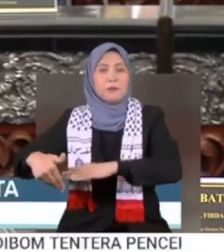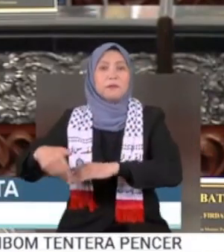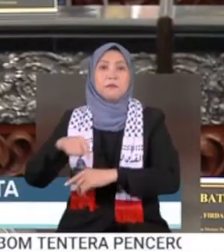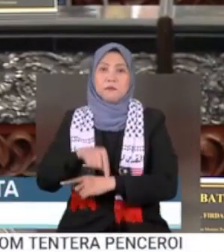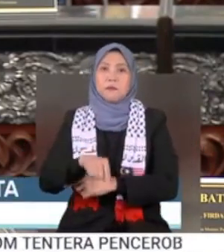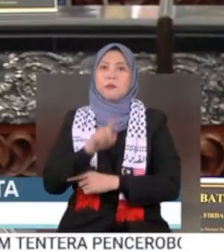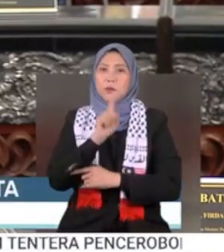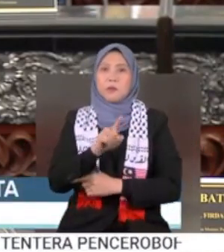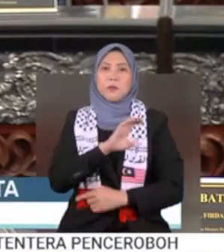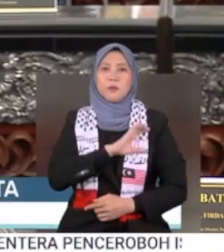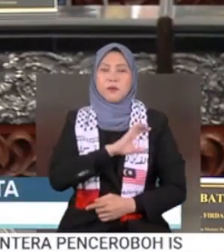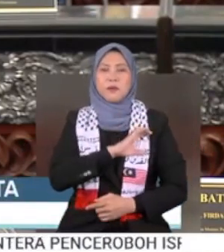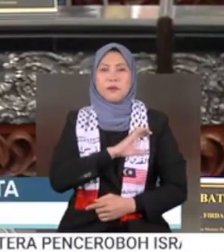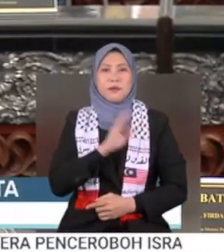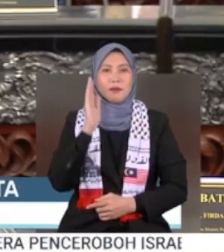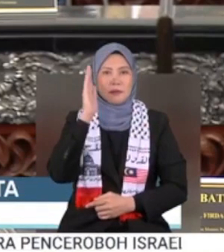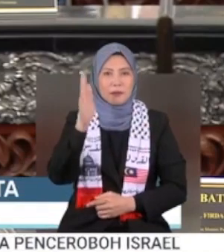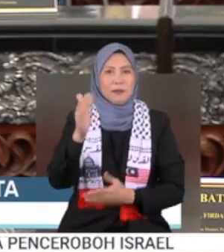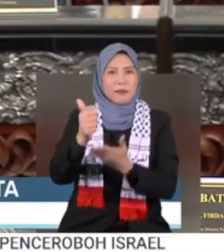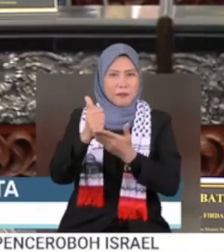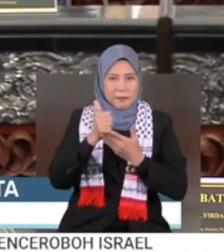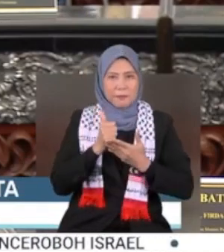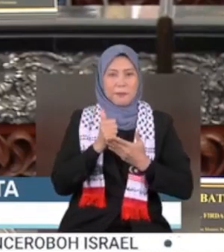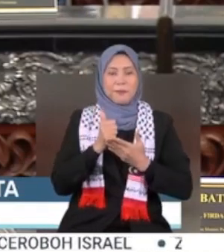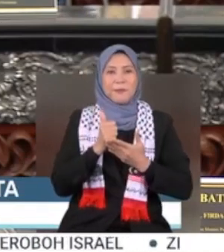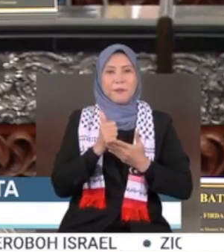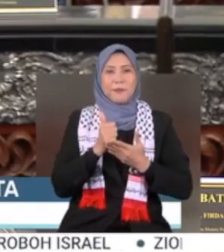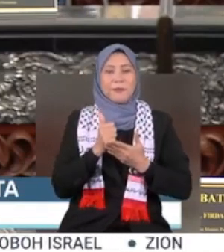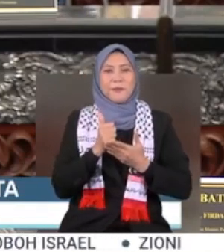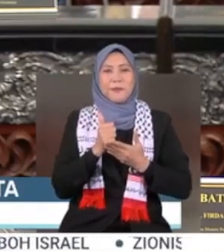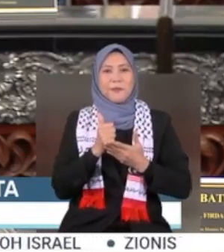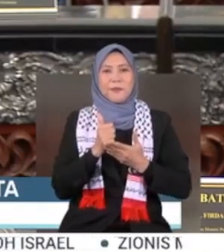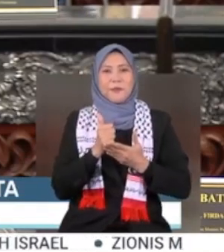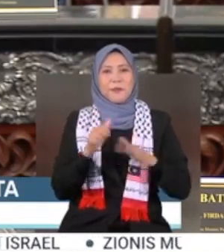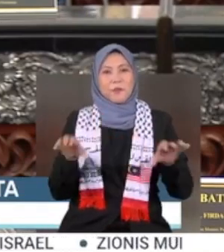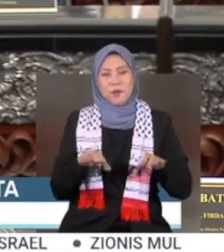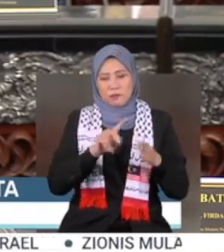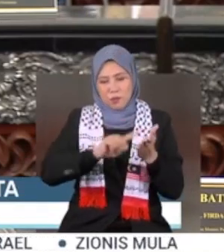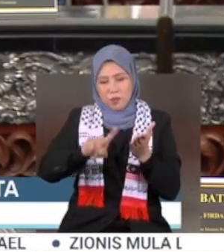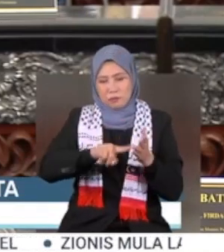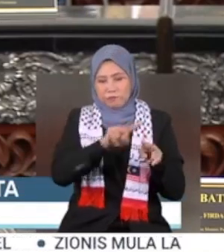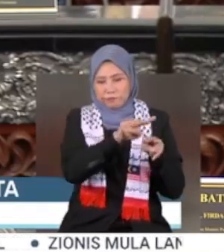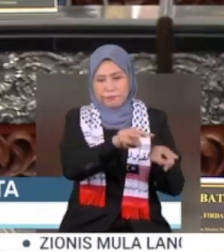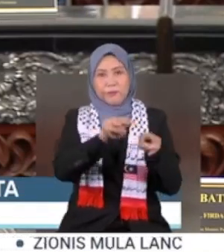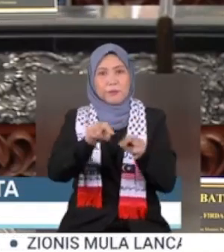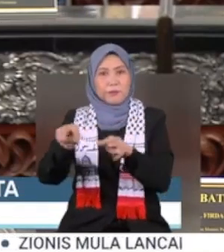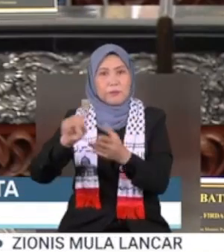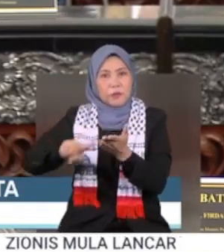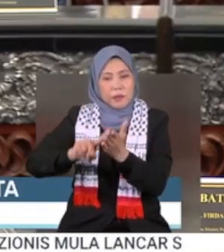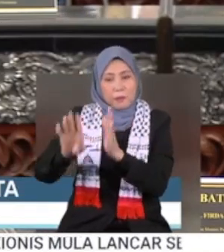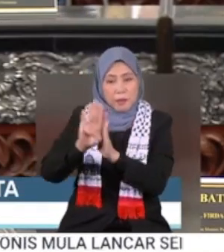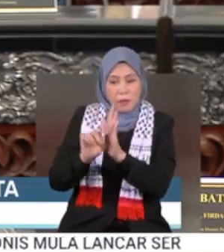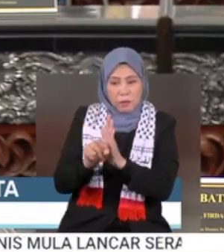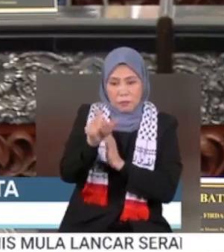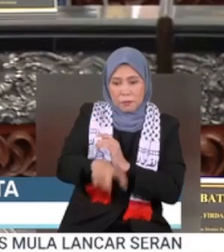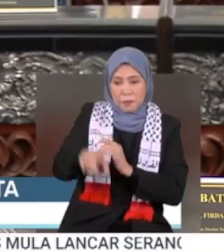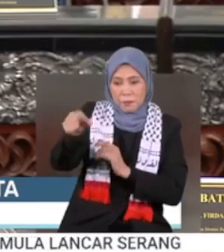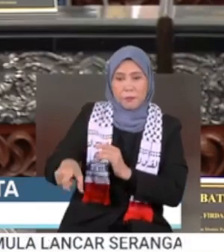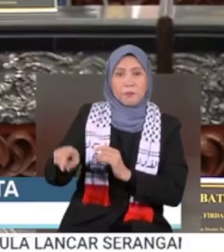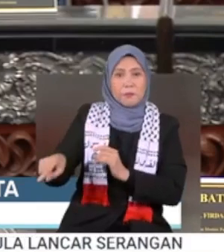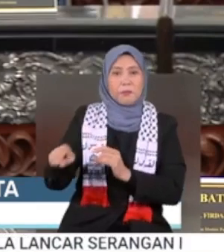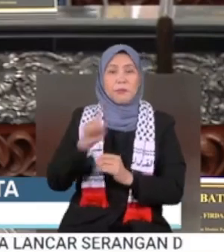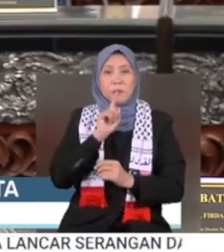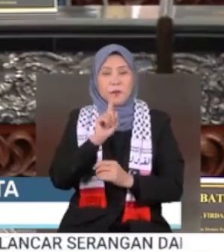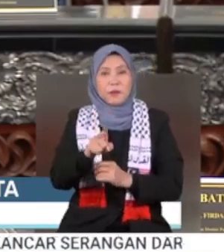memang pdrm sentiasa akanlah membantu kita untuklah membuat the background checking semakan data belakang supaya kita